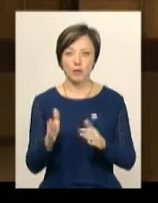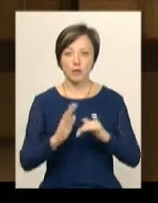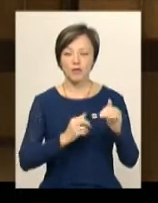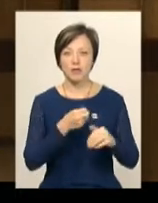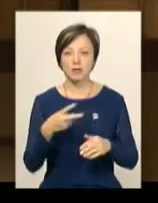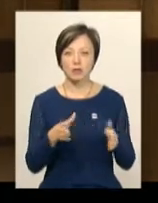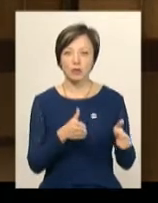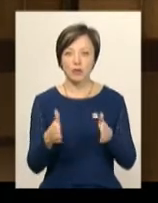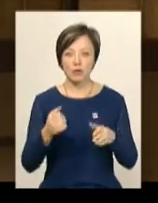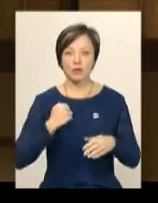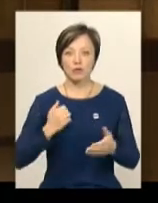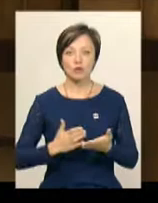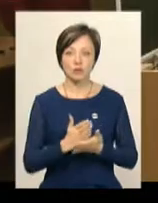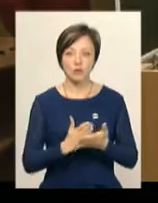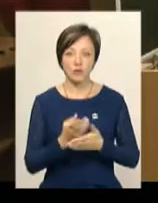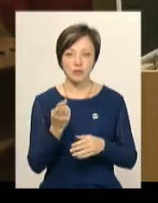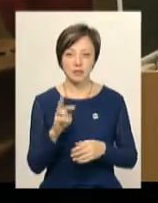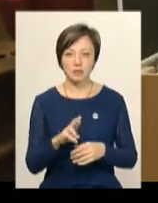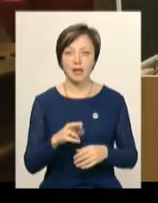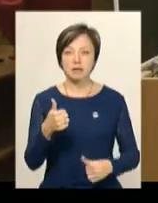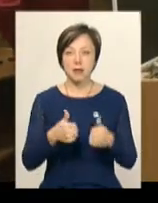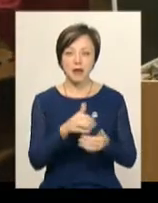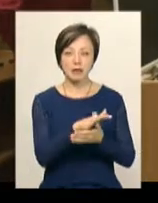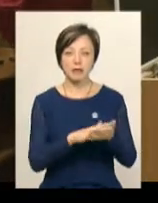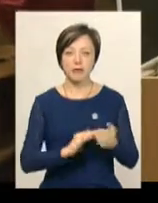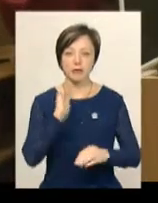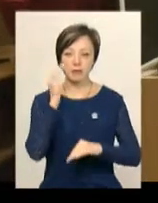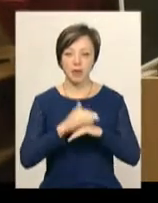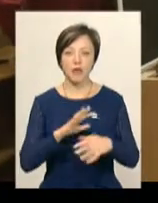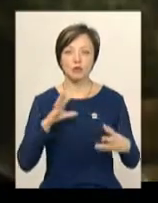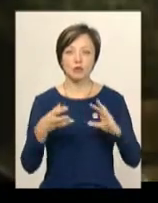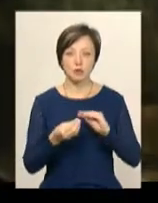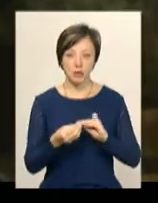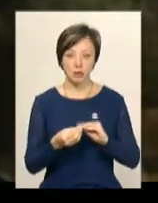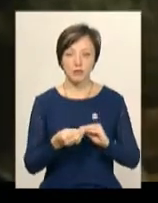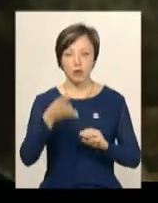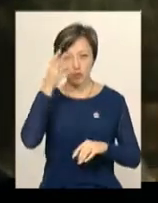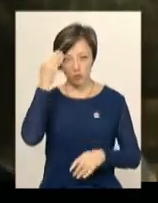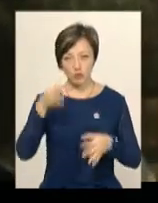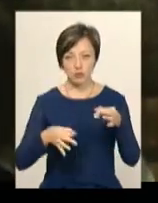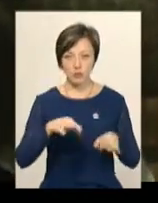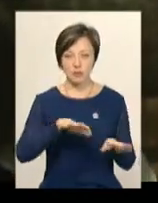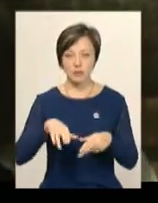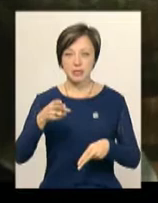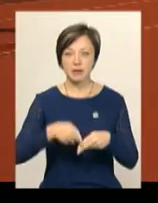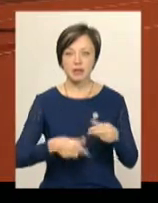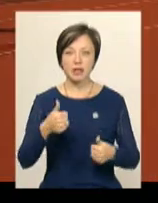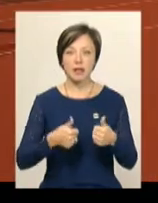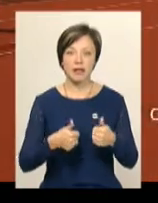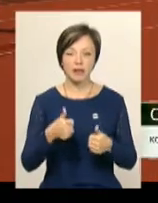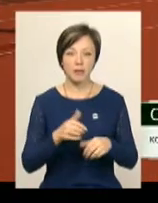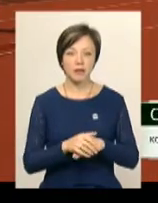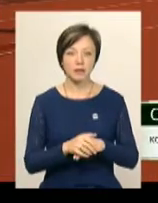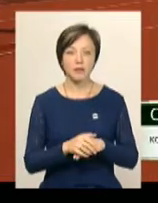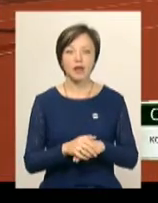професійної підготовки військовослужбовця. Змагання тривали увесь день, і їхні результати судді враховуватимуть після завершення динаміади.